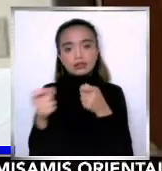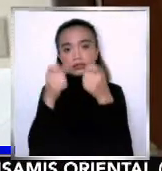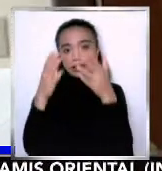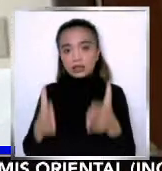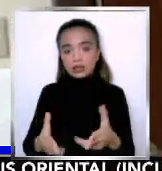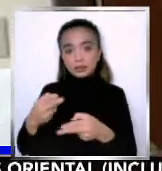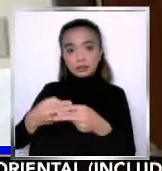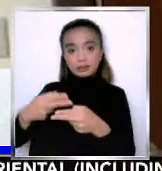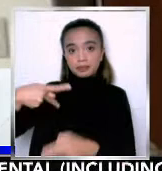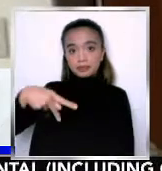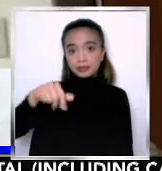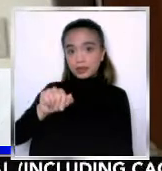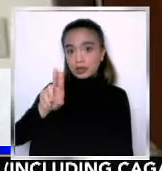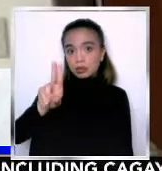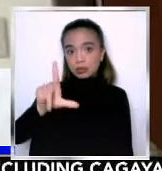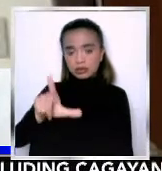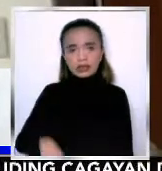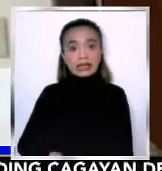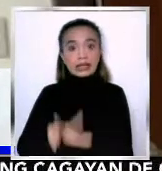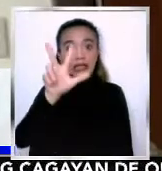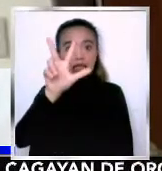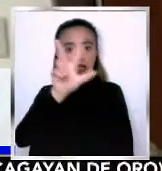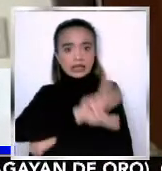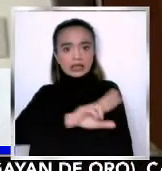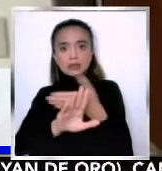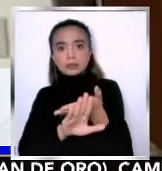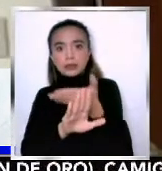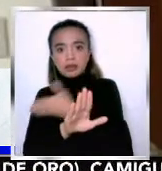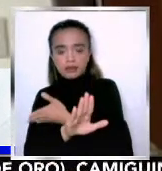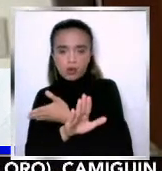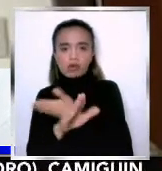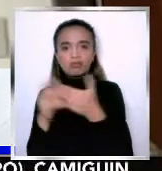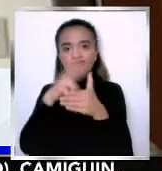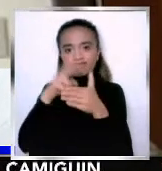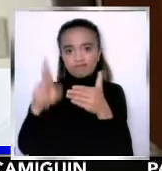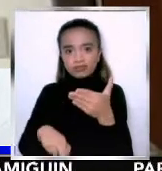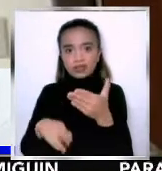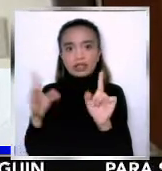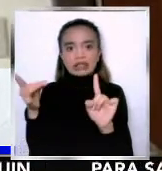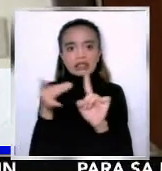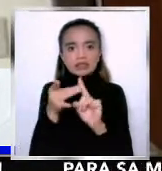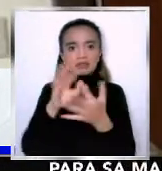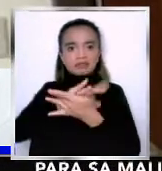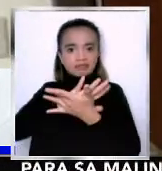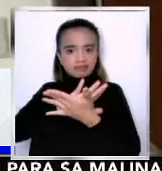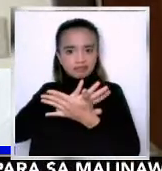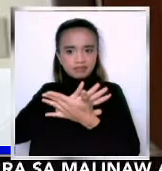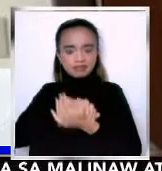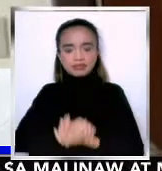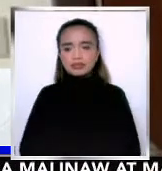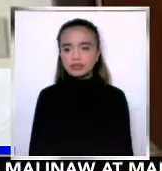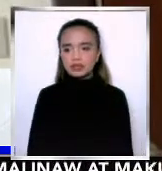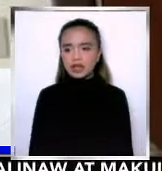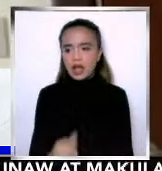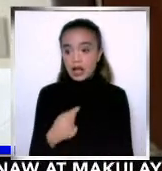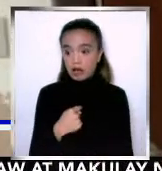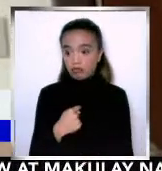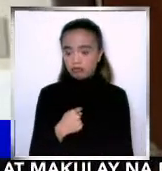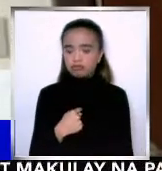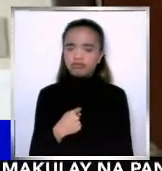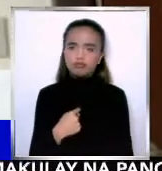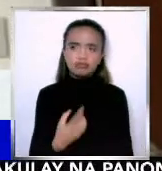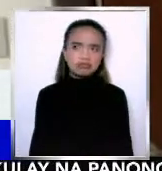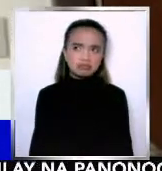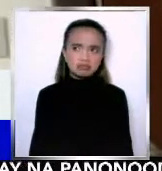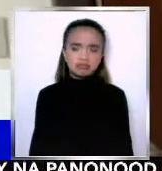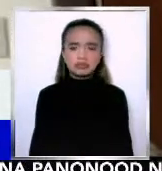Tatlong araw bago nakuha ang kanyang resulta na positibo siya sa COVID. I wanted to talk to